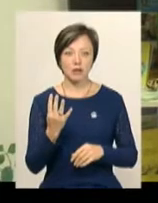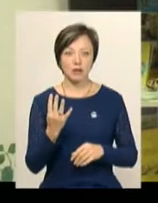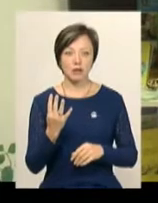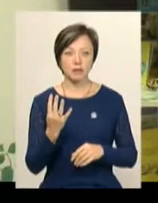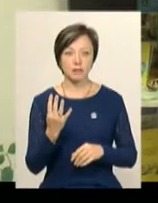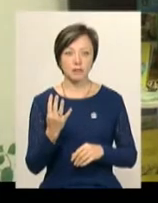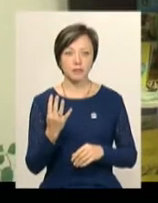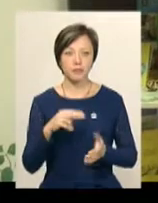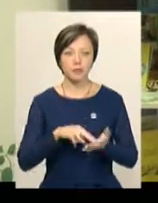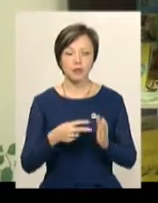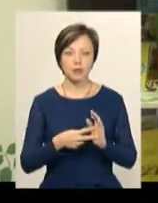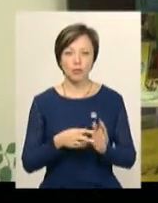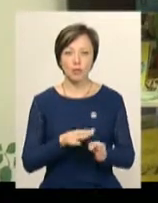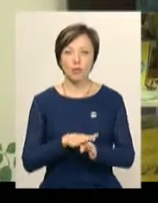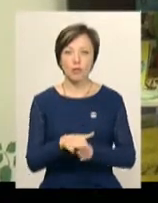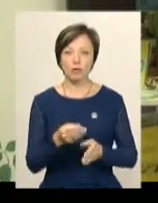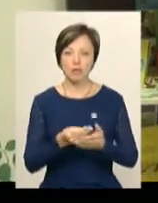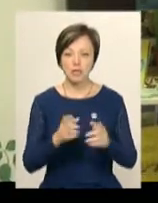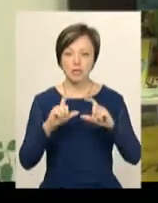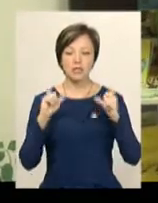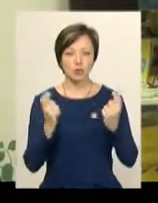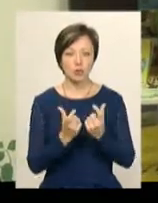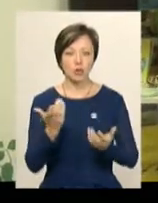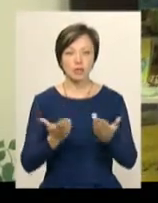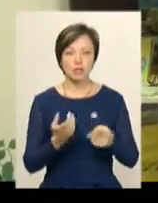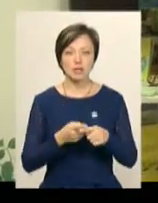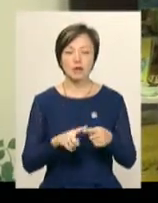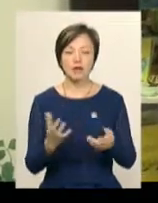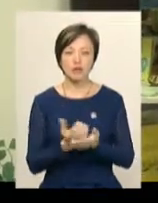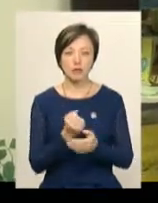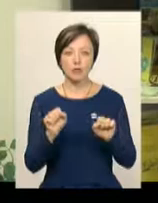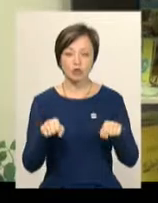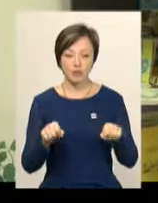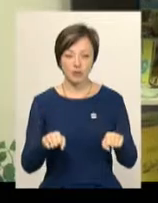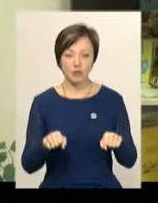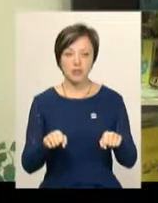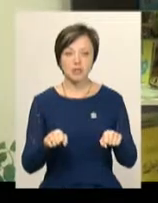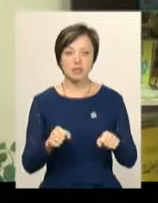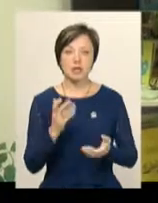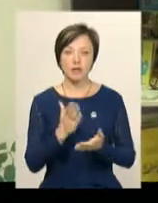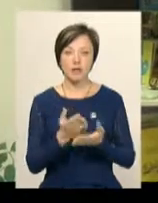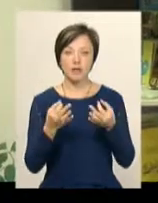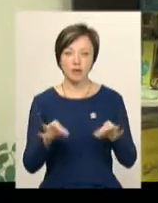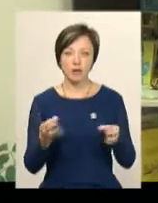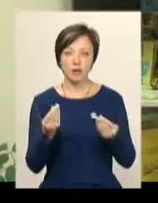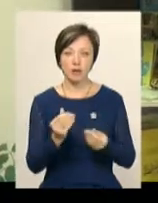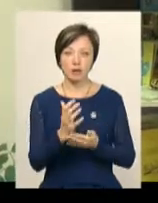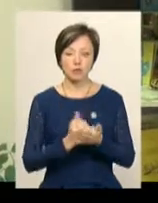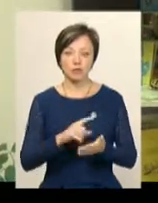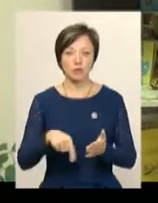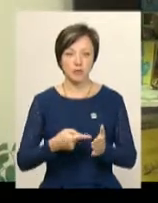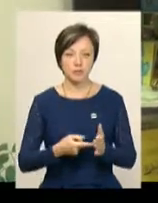НВК-4 ми плануємо повноцінний стадіон, якщо це вийде і буде можливим за наявності вільного фінансового ресурсу в